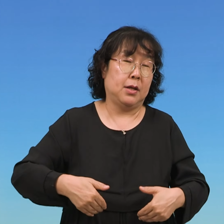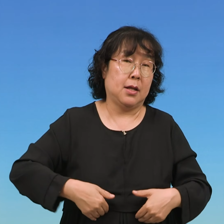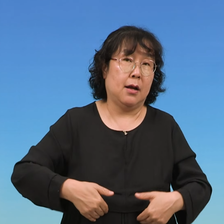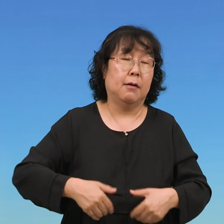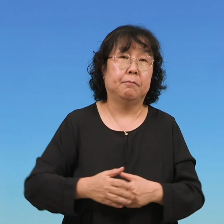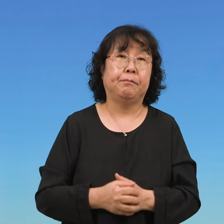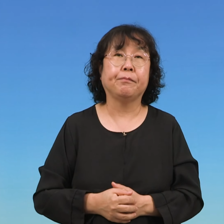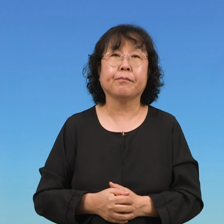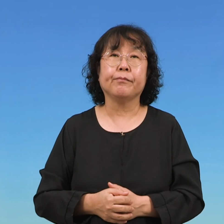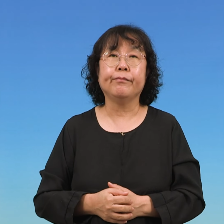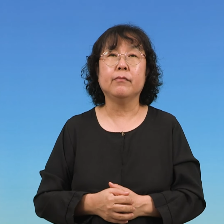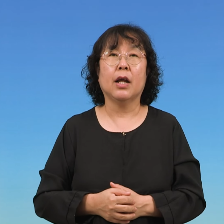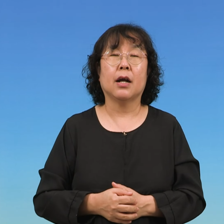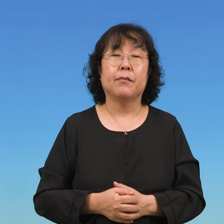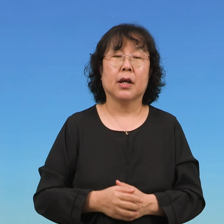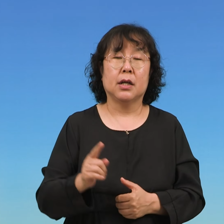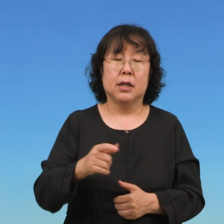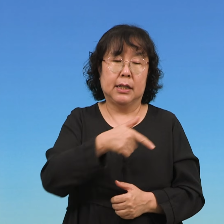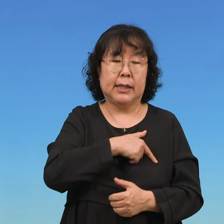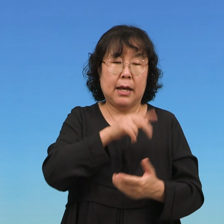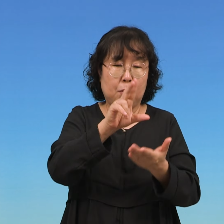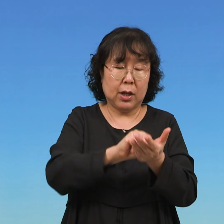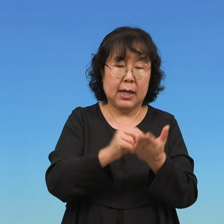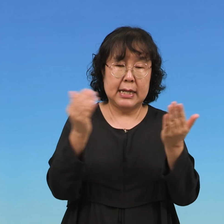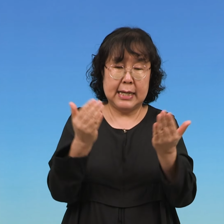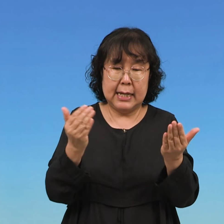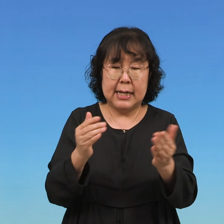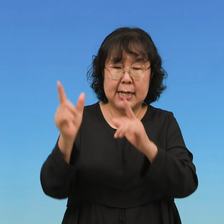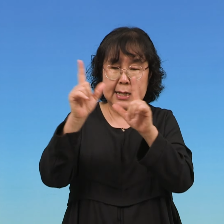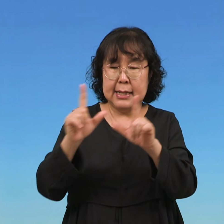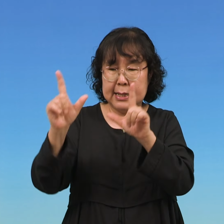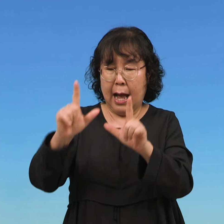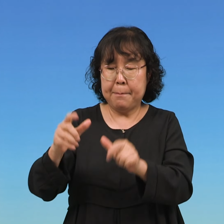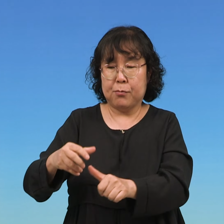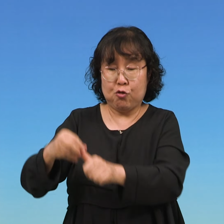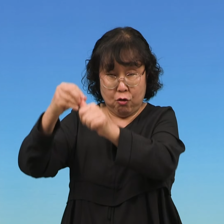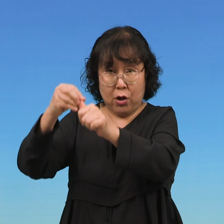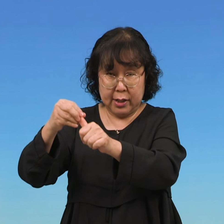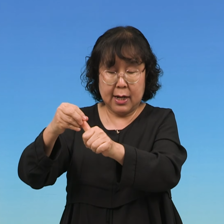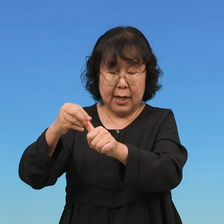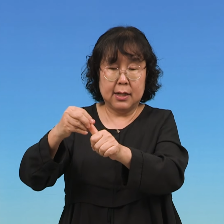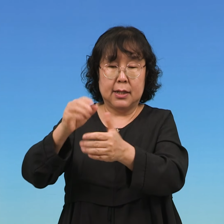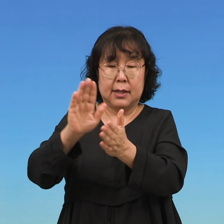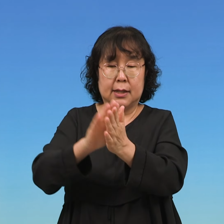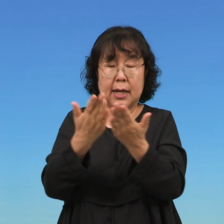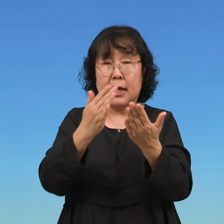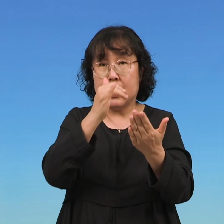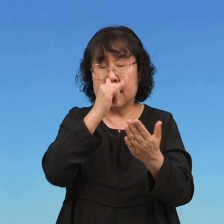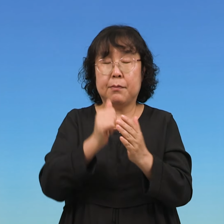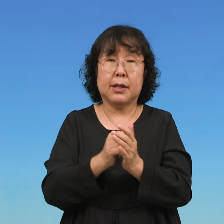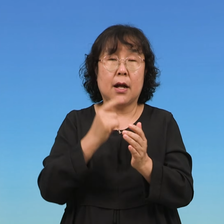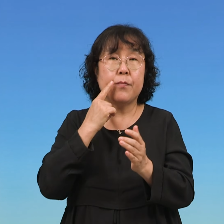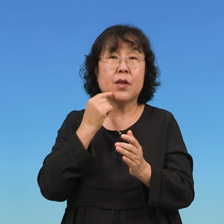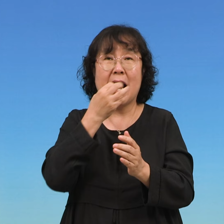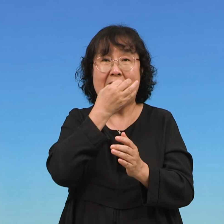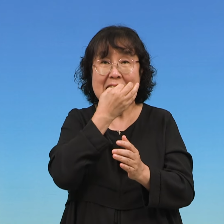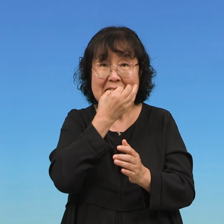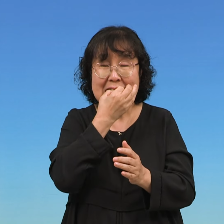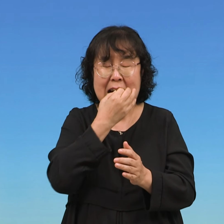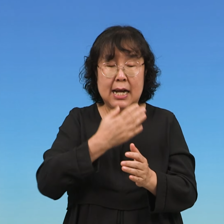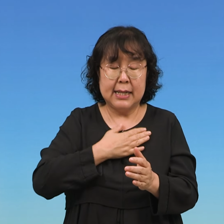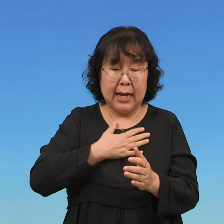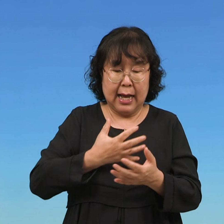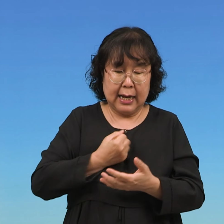폴 스티븐슨이 쓴 2139원 이런 제목의 책이 있는데요 거기 보니까이 탐심을 이렇게 정의합니다 자기가